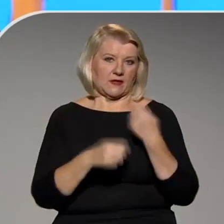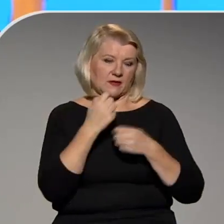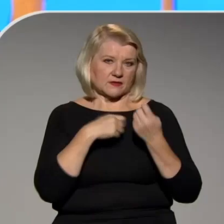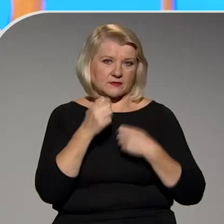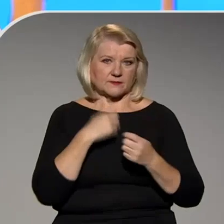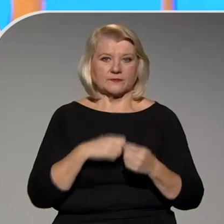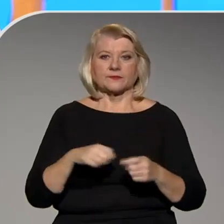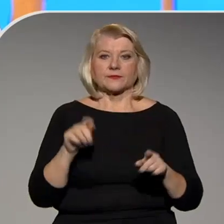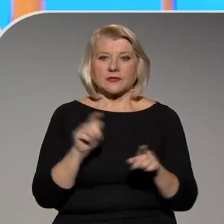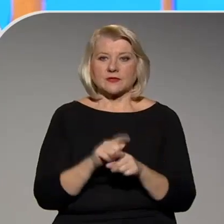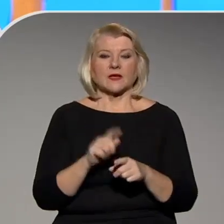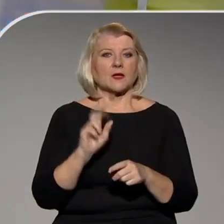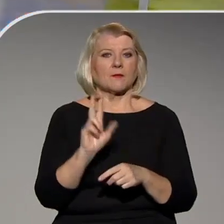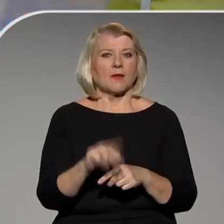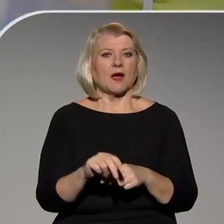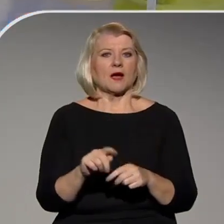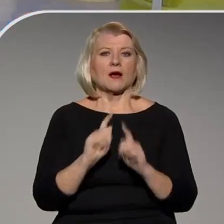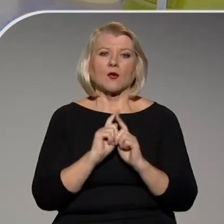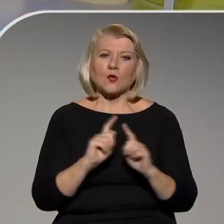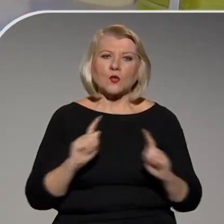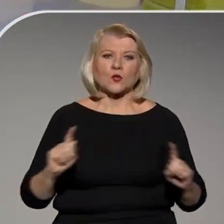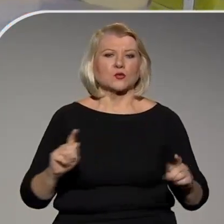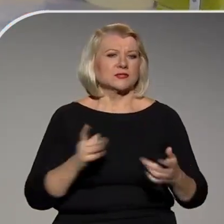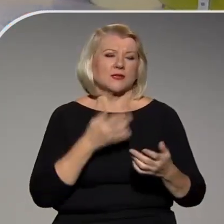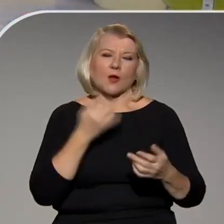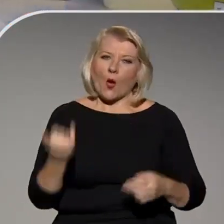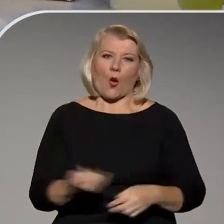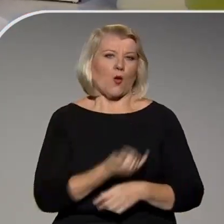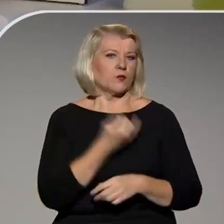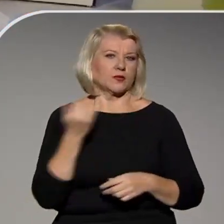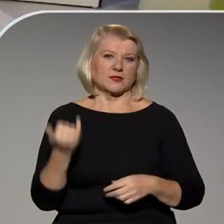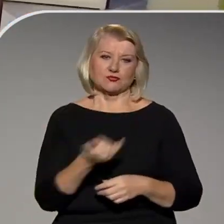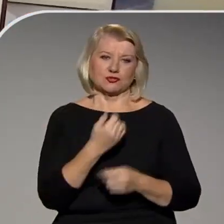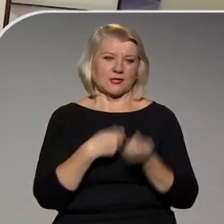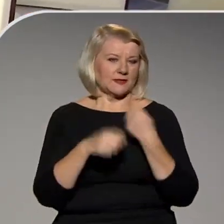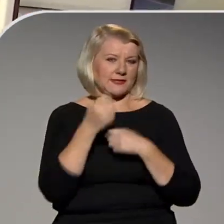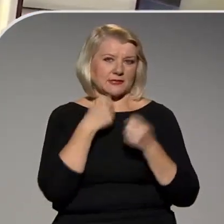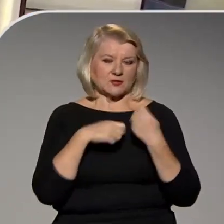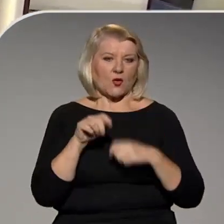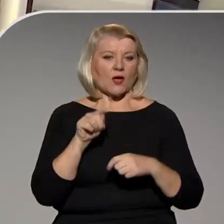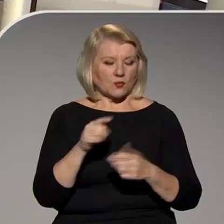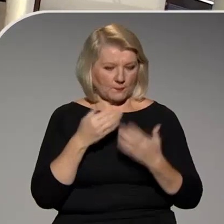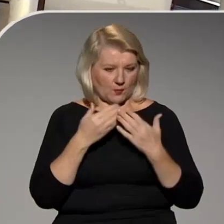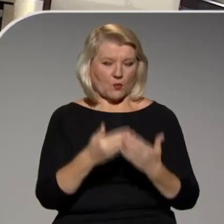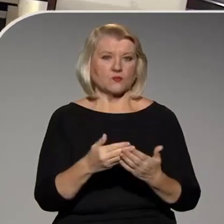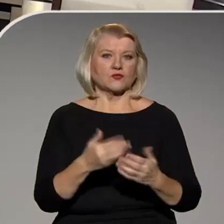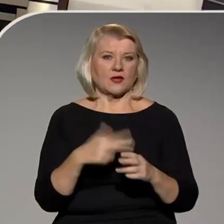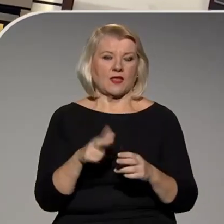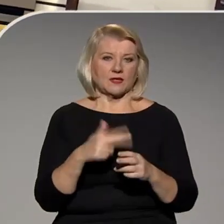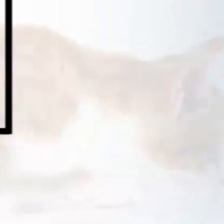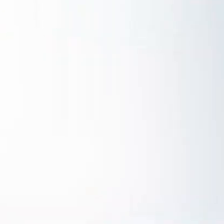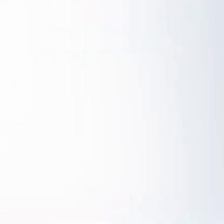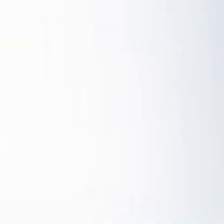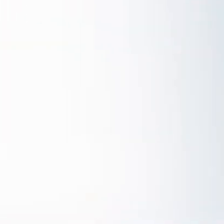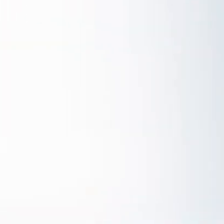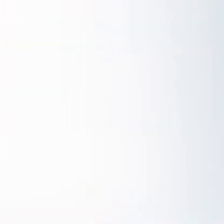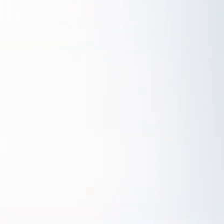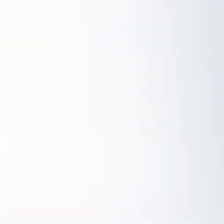že je spousta takových těch jako obyčejných tradičních receptů, které fungují a jenom je potřeba je